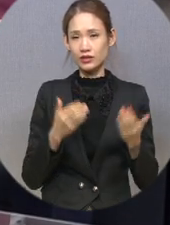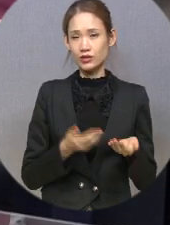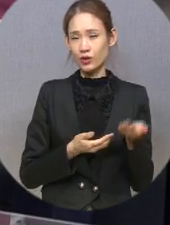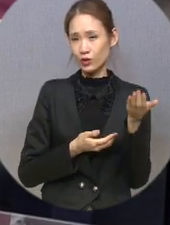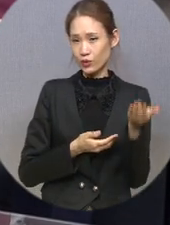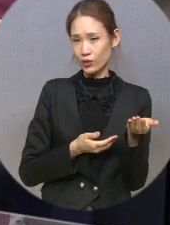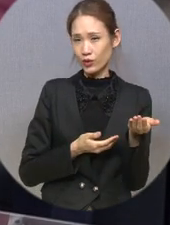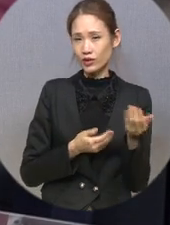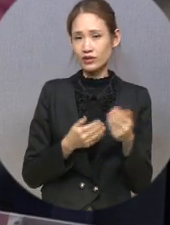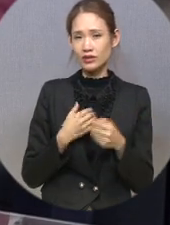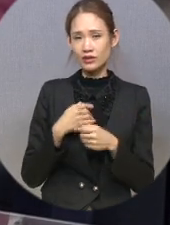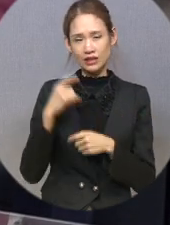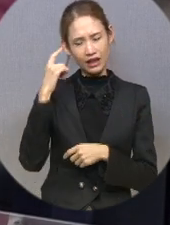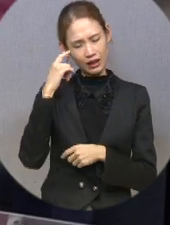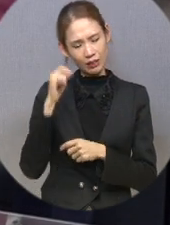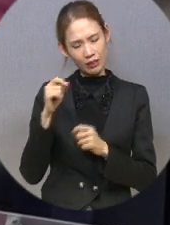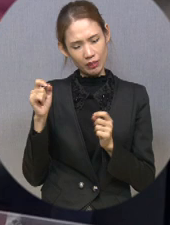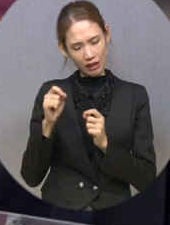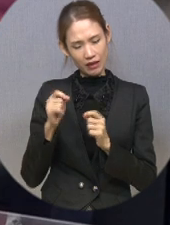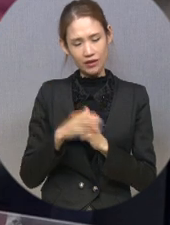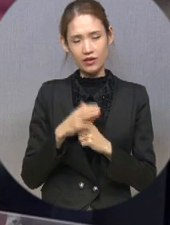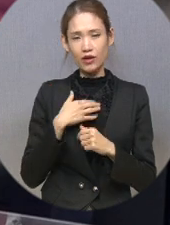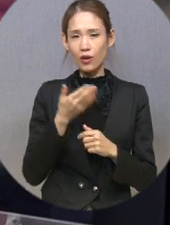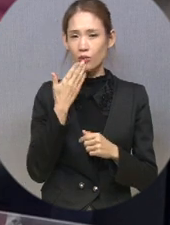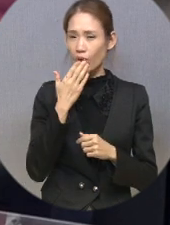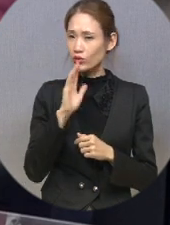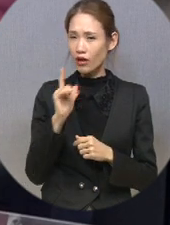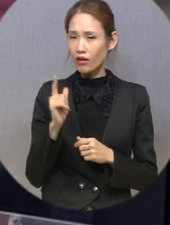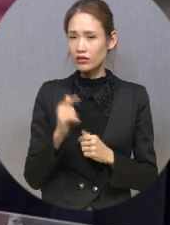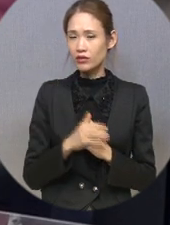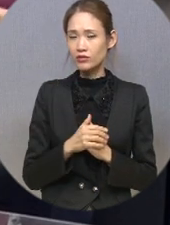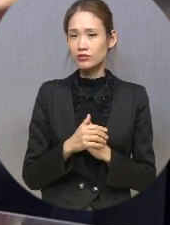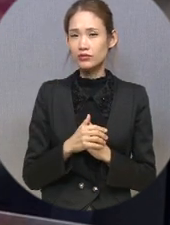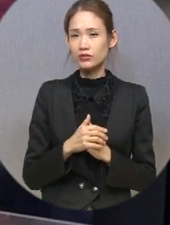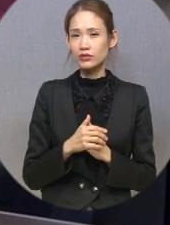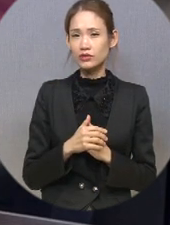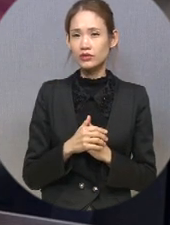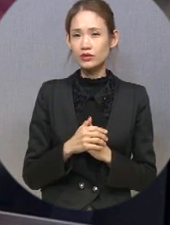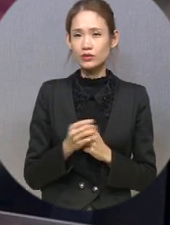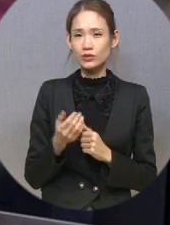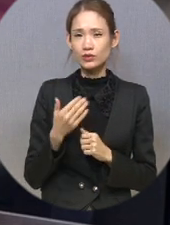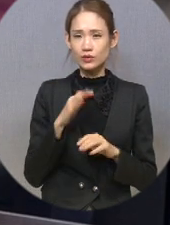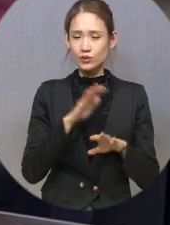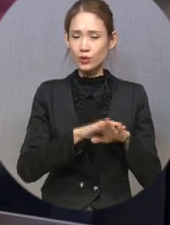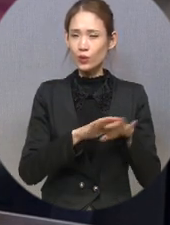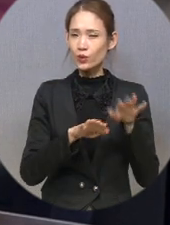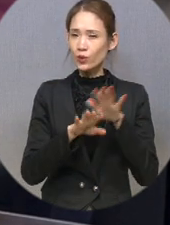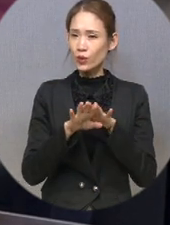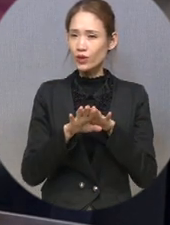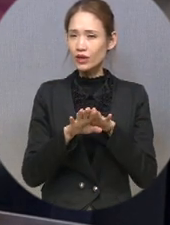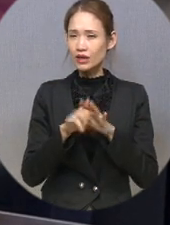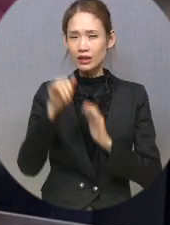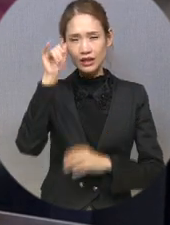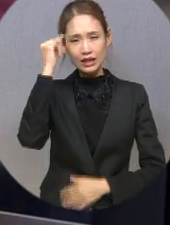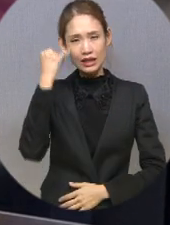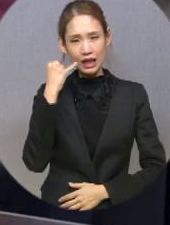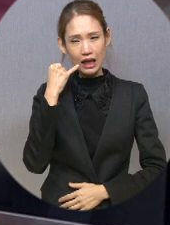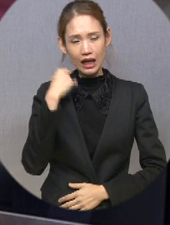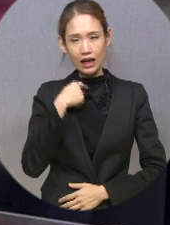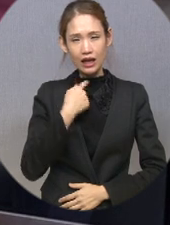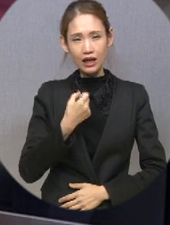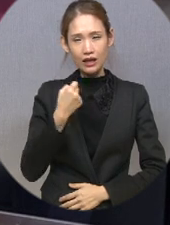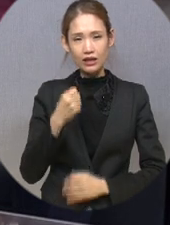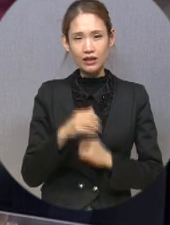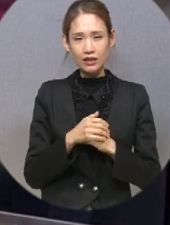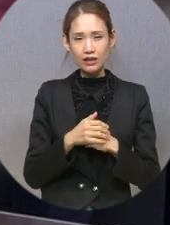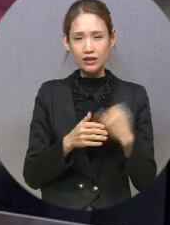뒤밀었어요. 생각이 좀 짧았죠. 근데 안 먹는 거예요. 아까 말씀드린 대로 손이 부자연스러운 사춘기 학생이